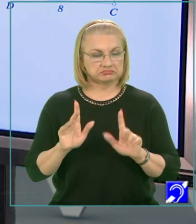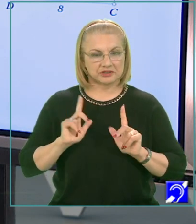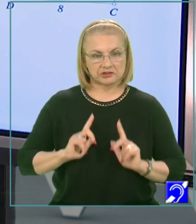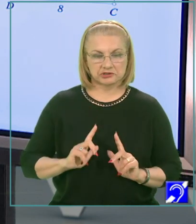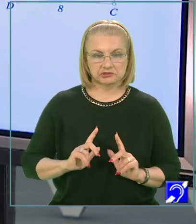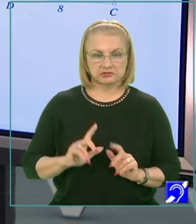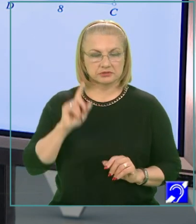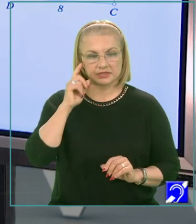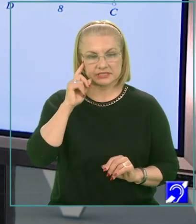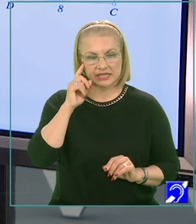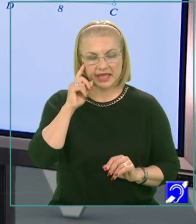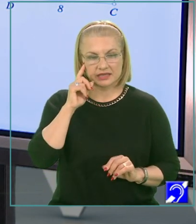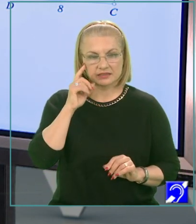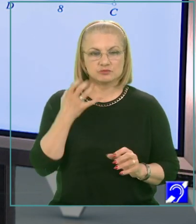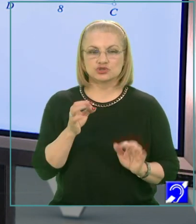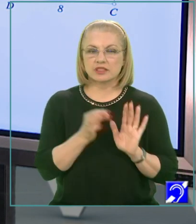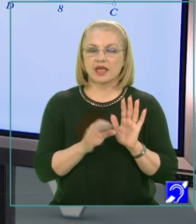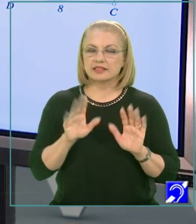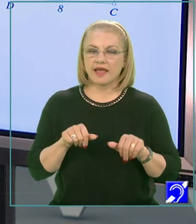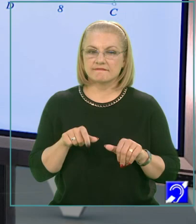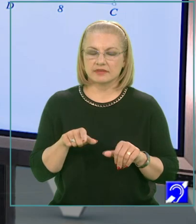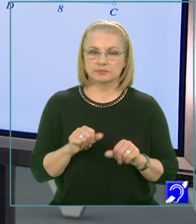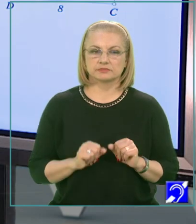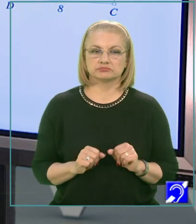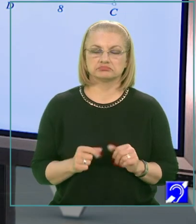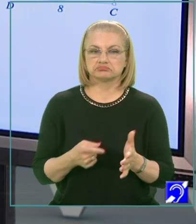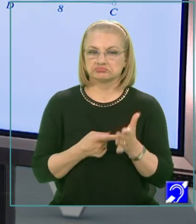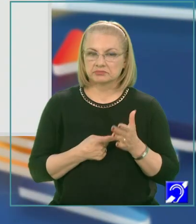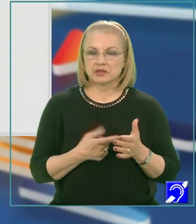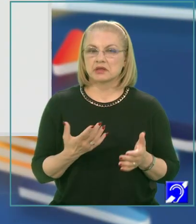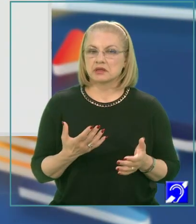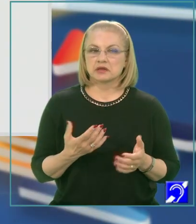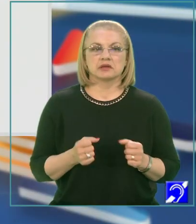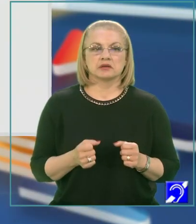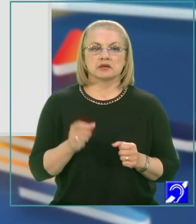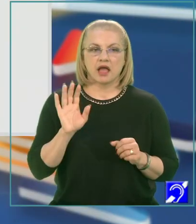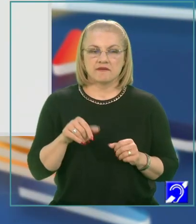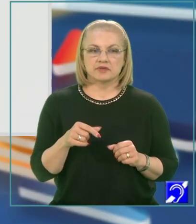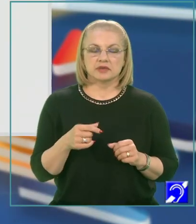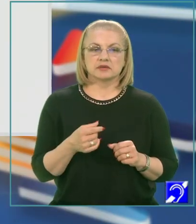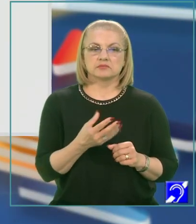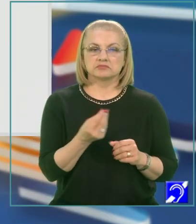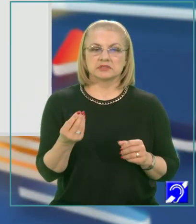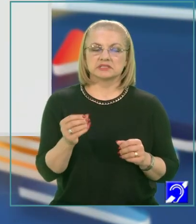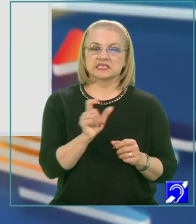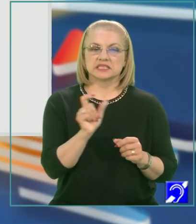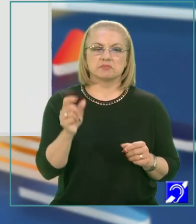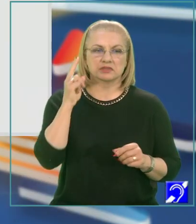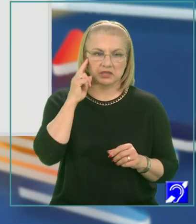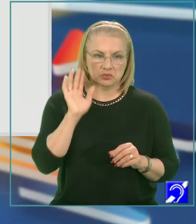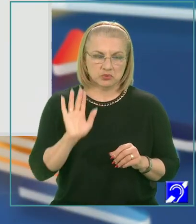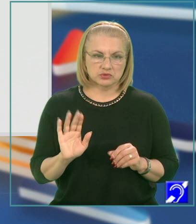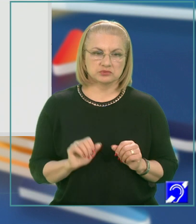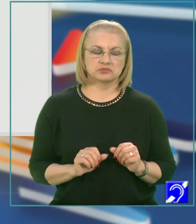să ne gândim ce date avem la dispoziție. În primul rând, avem atâtea segmente cunoscute